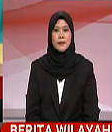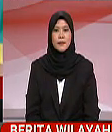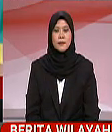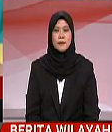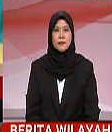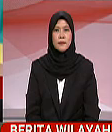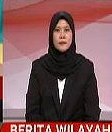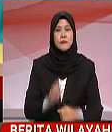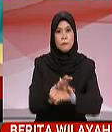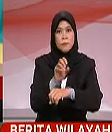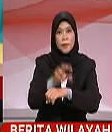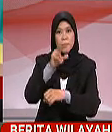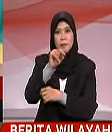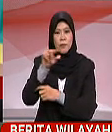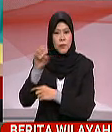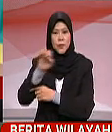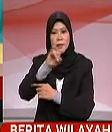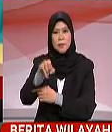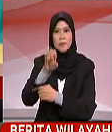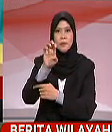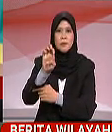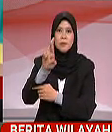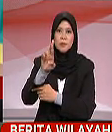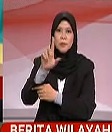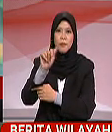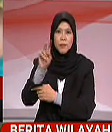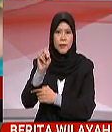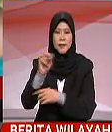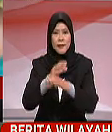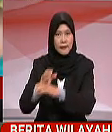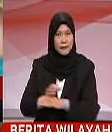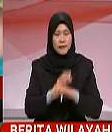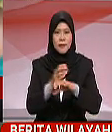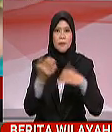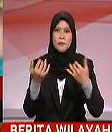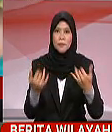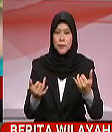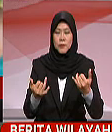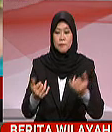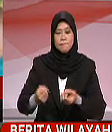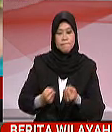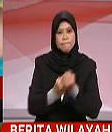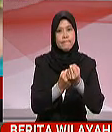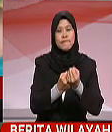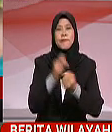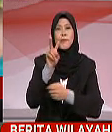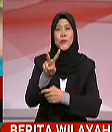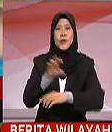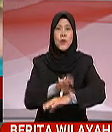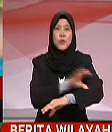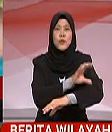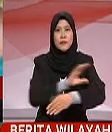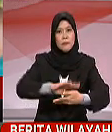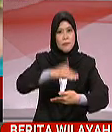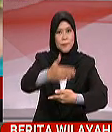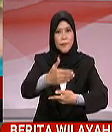Penasihat NGO Jerlun Care Abdul Hadi Omar berkata sehingga kini pihaknya telah menghulurkan 2 komputer riba